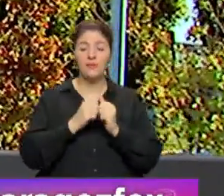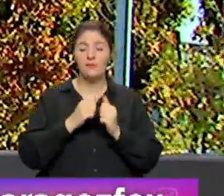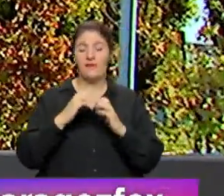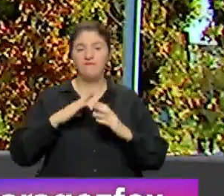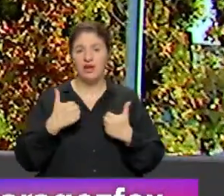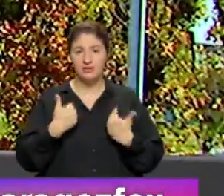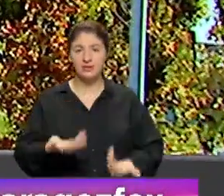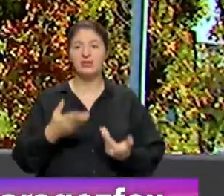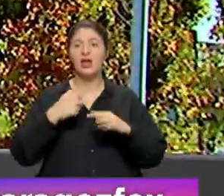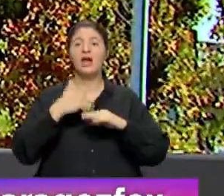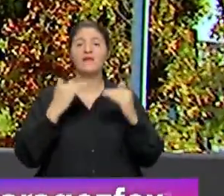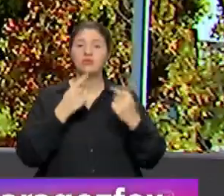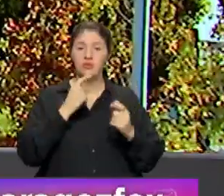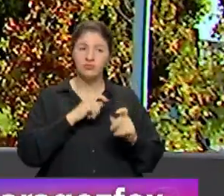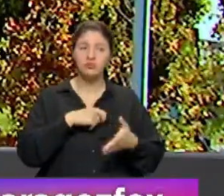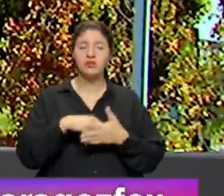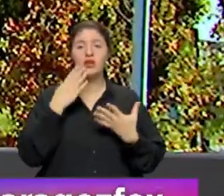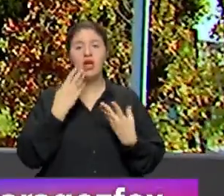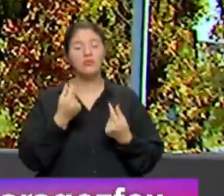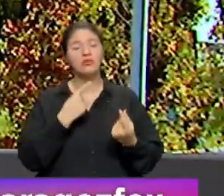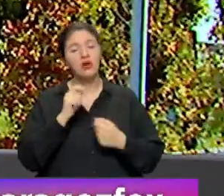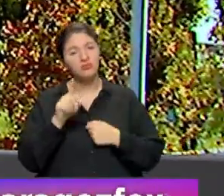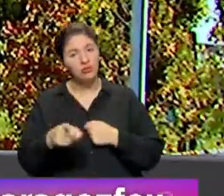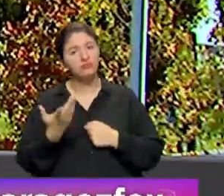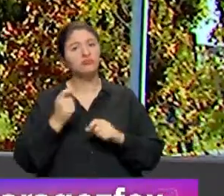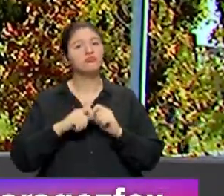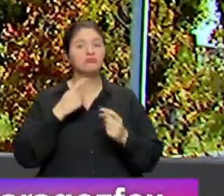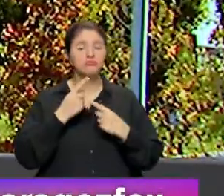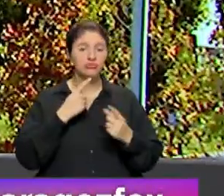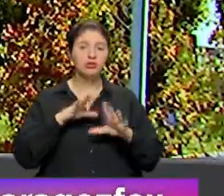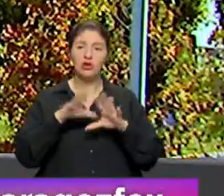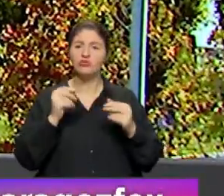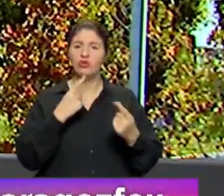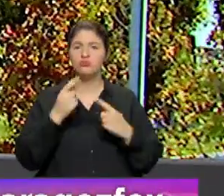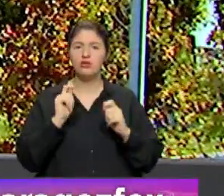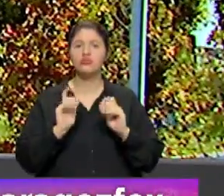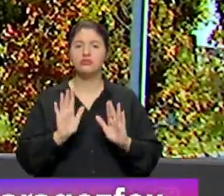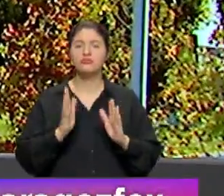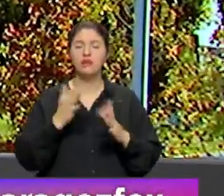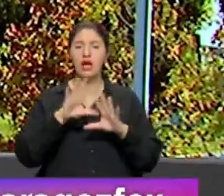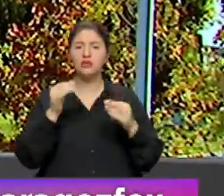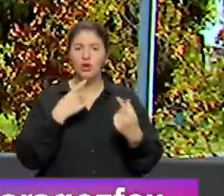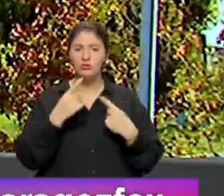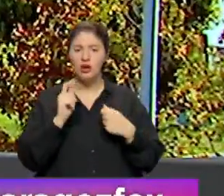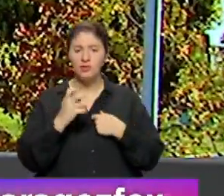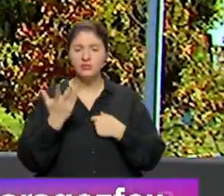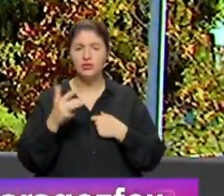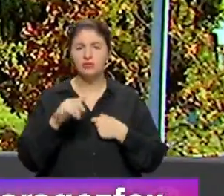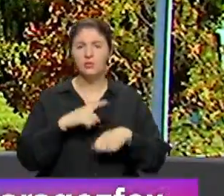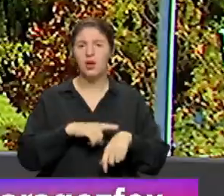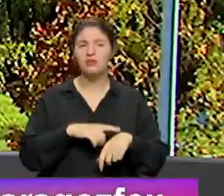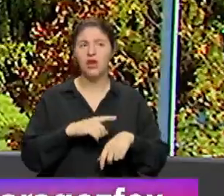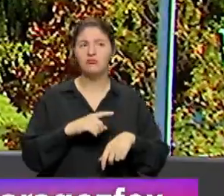varız enflasyonu konuşacağız maaşlardaki erimeyi konuşacağız ekonomiyi konuşacağız her şeyi konuşacağız her şeyi konuşurken aynı